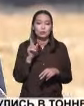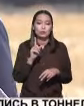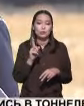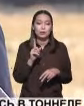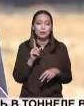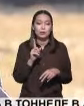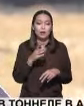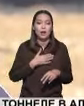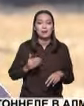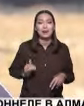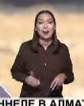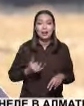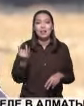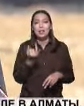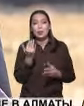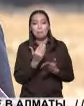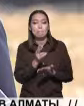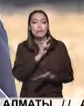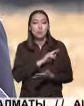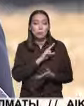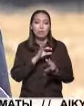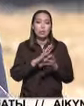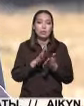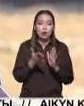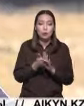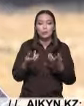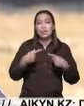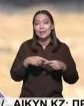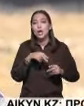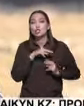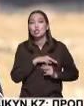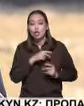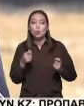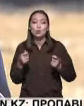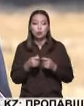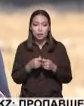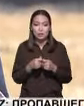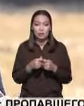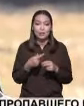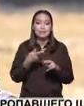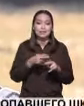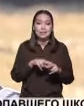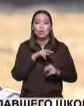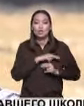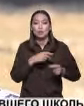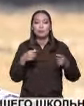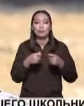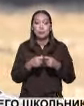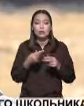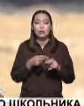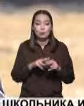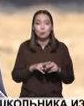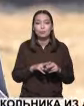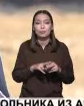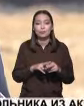нас корпоративные интересы, работаем по договору о деловом сотрудничестве. Вот это сотрудничество нас абсолютно